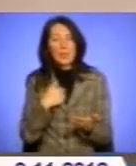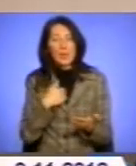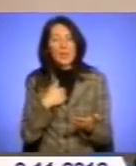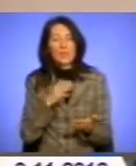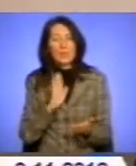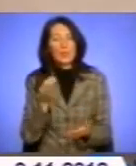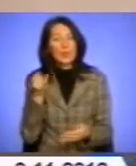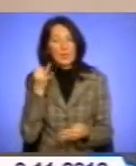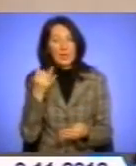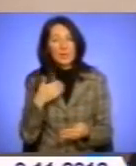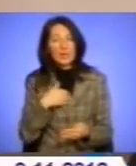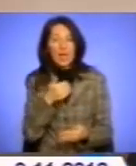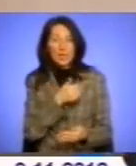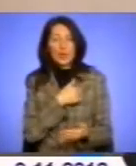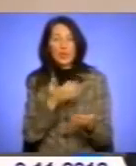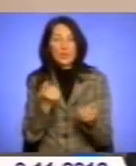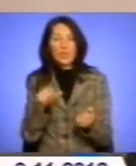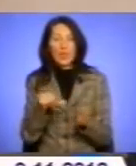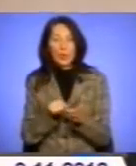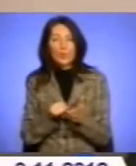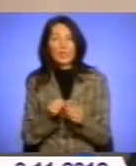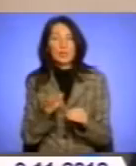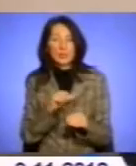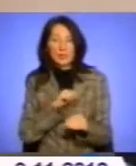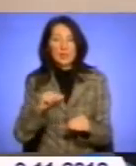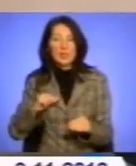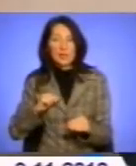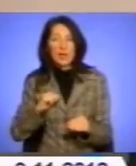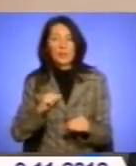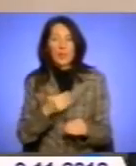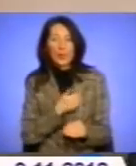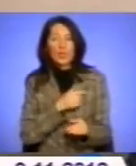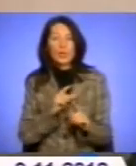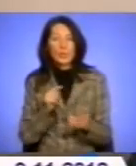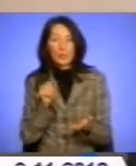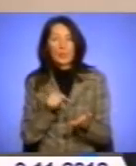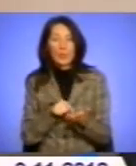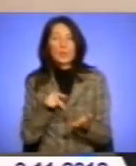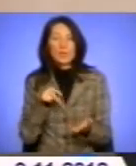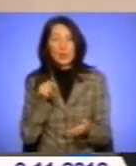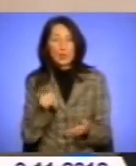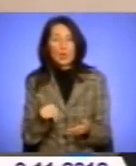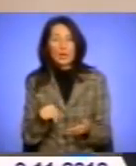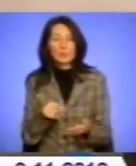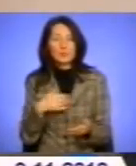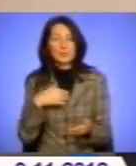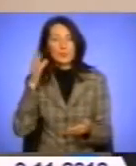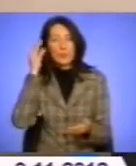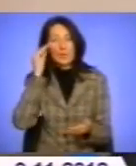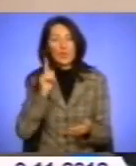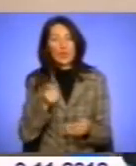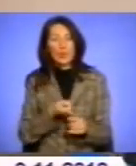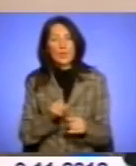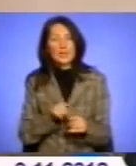дуже цікавим, і тому я захотів брати у цьому участь добровільно. Я сам хотів попасти сюди. Я вважаю, що